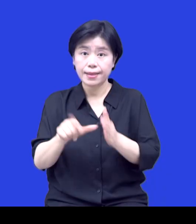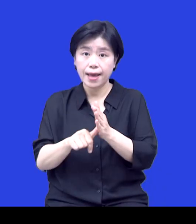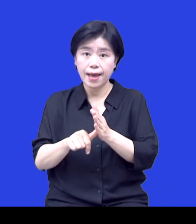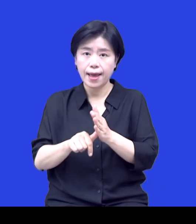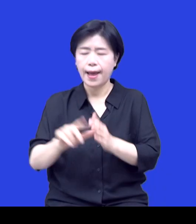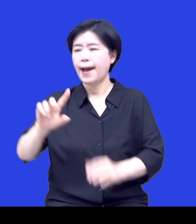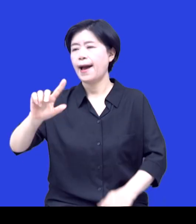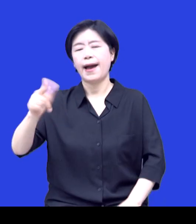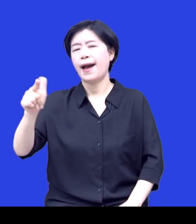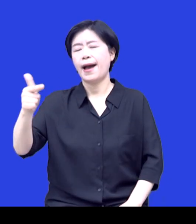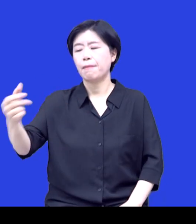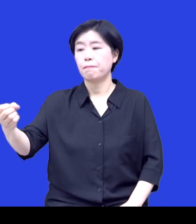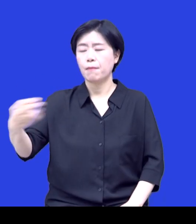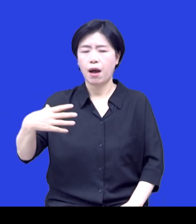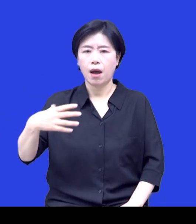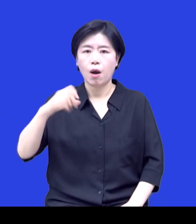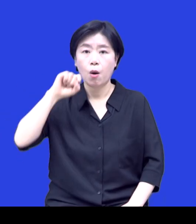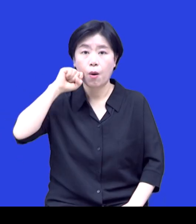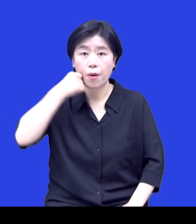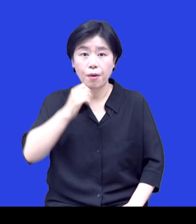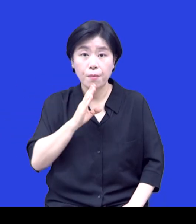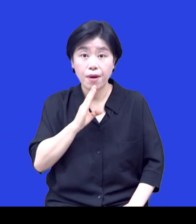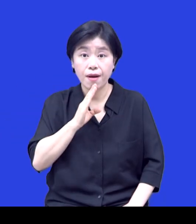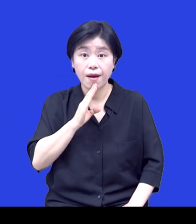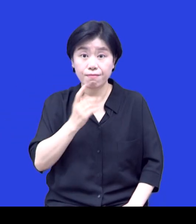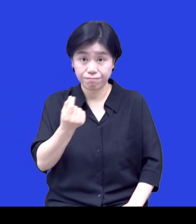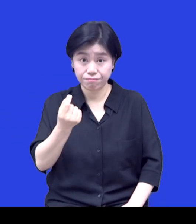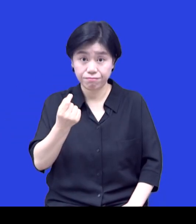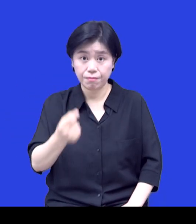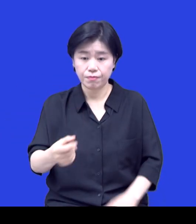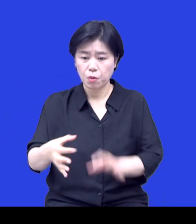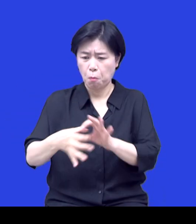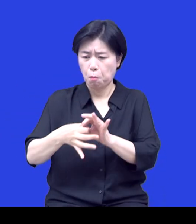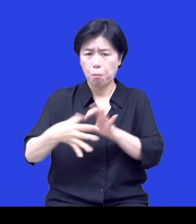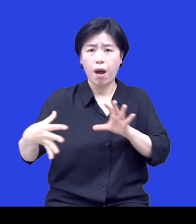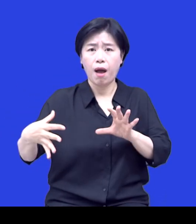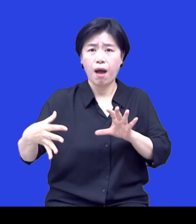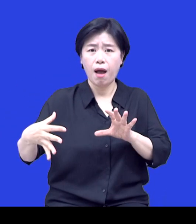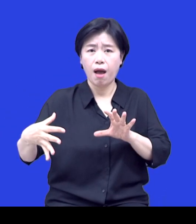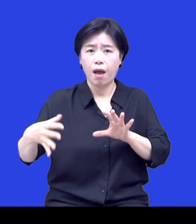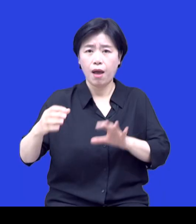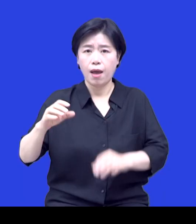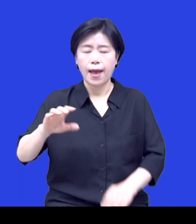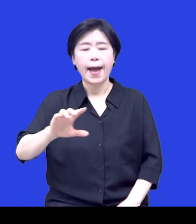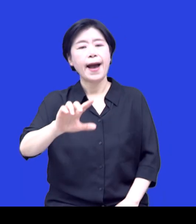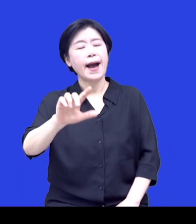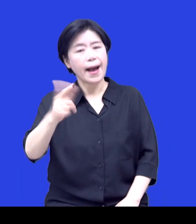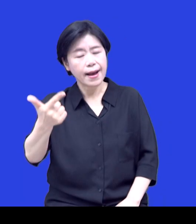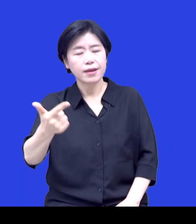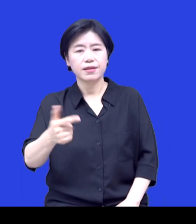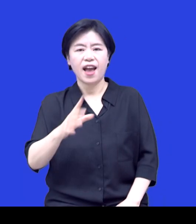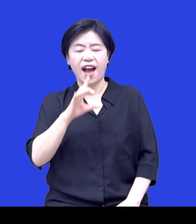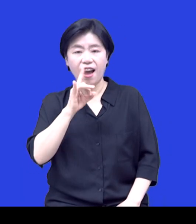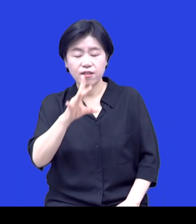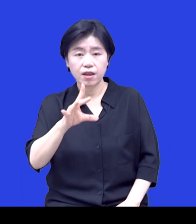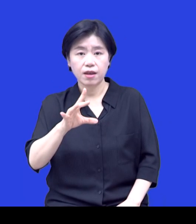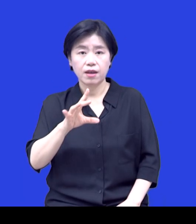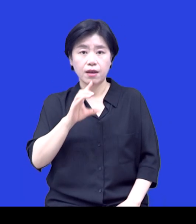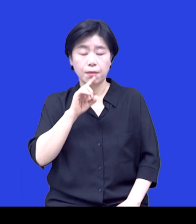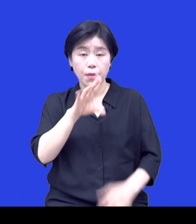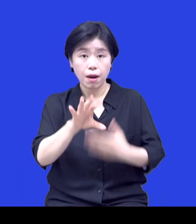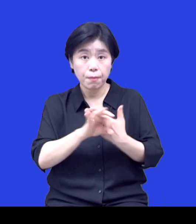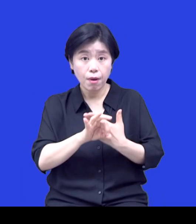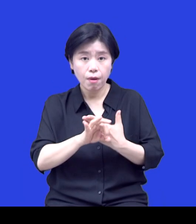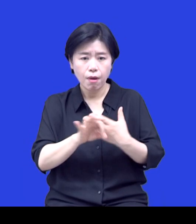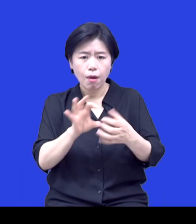그냥 그래서 한국에서는 정확하게 노라고 하면 안 된대요. 관계가 끊어진다. 네. 거시기. 기도해 봅시다. 예, 맞아요.